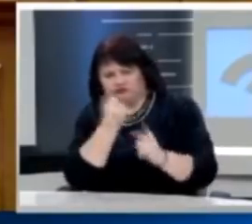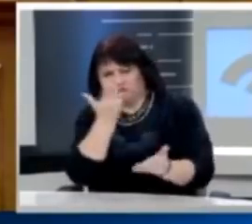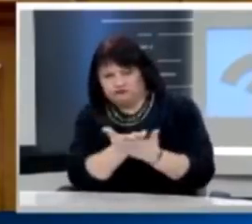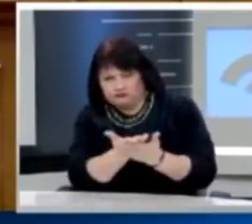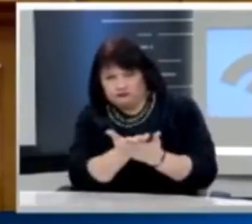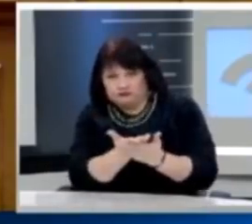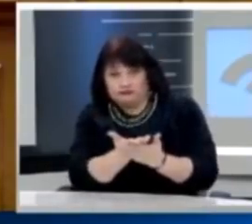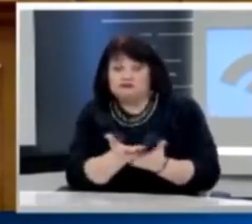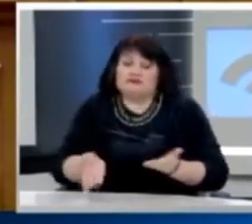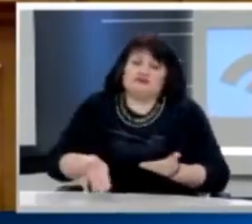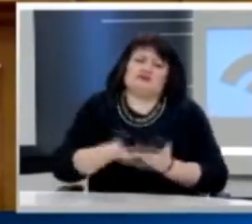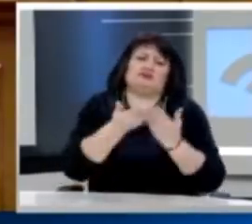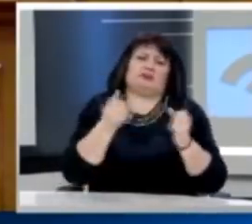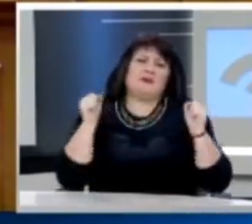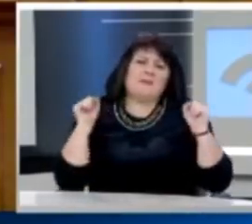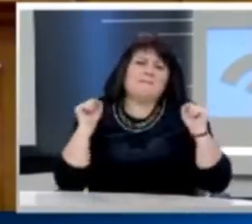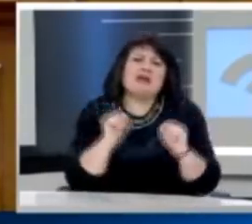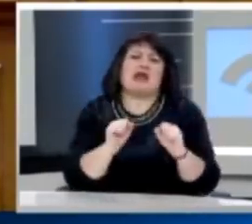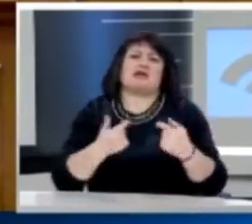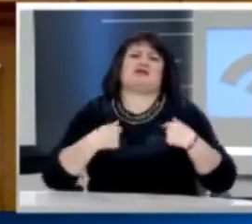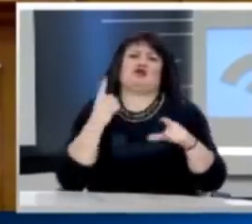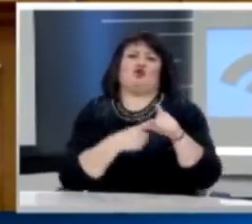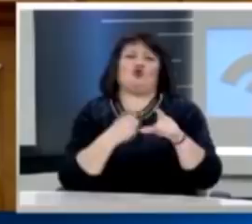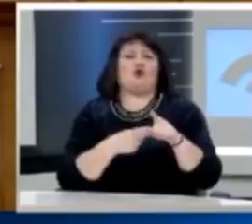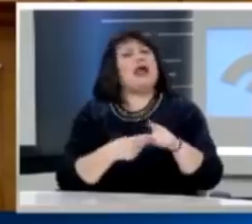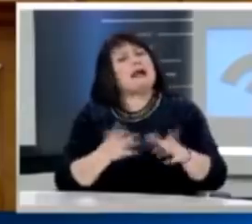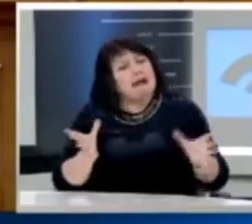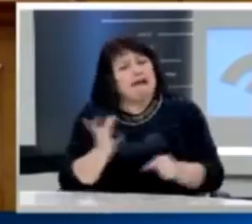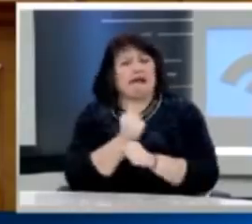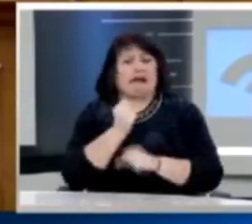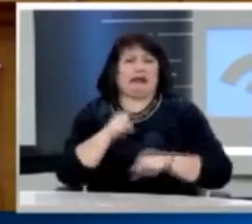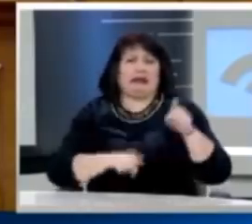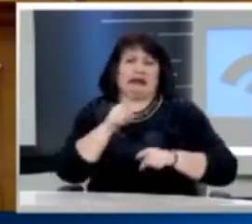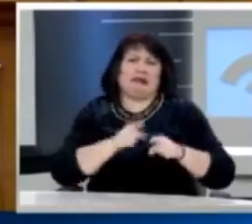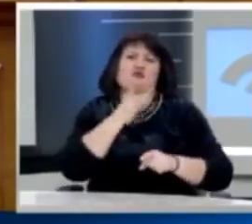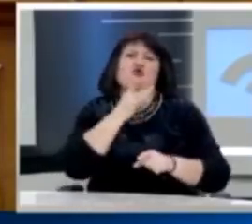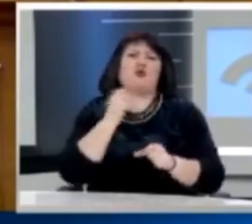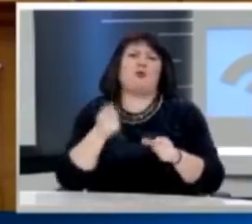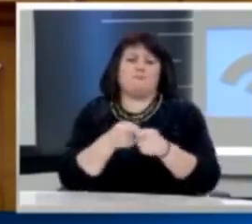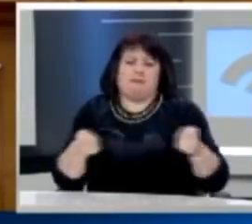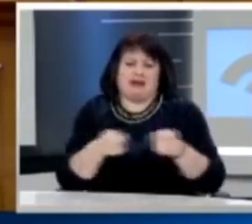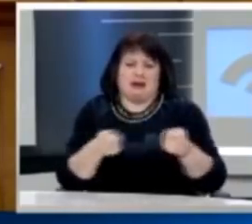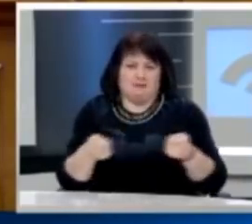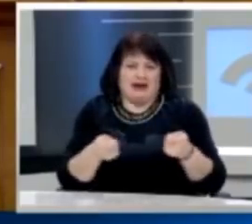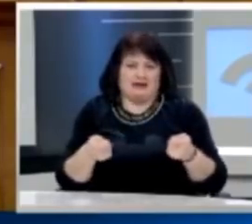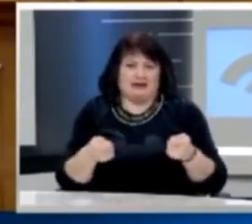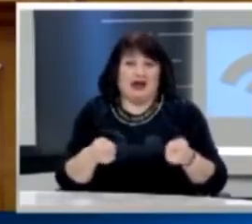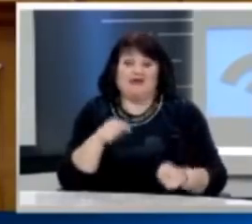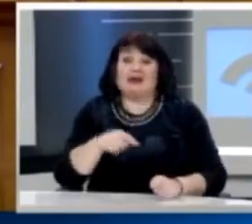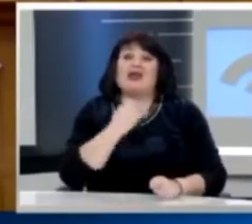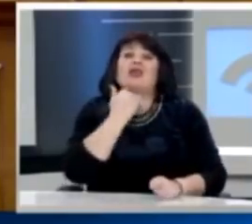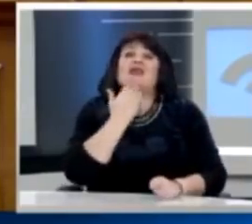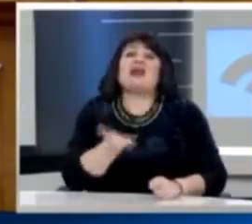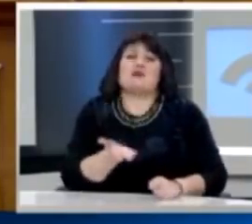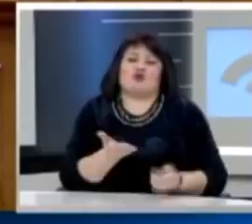καθοριστική συμβολή, η πίεση του ΚΚΕ. Τα ημίμετρα αυτά όμως όχι μόνο δεν